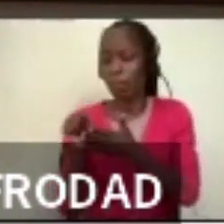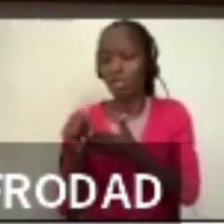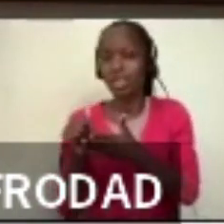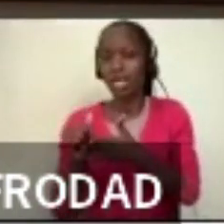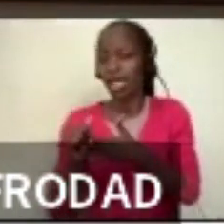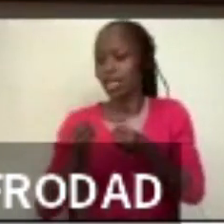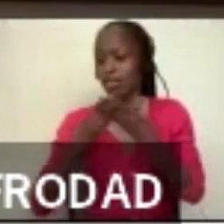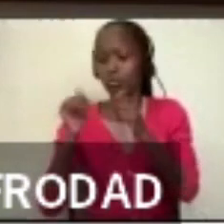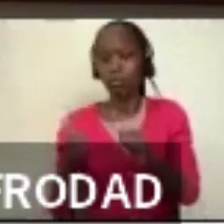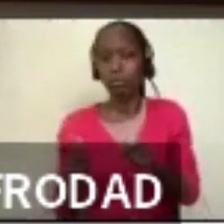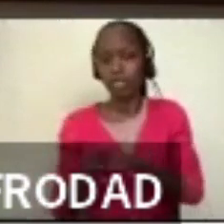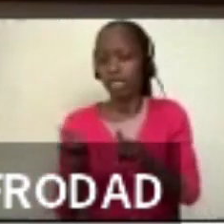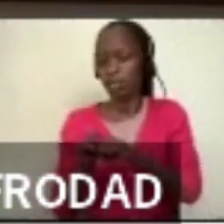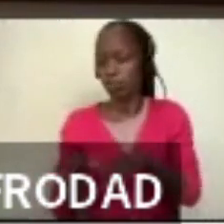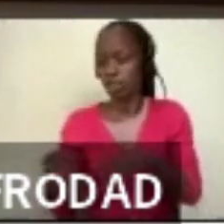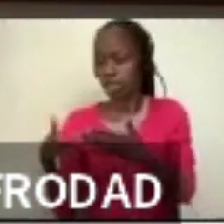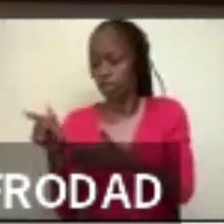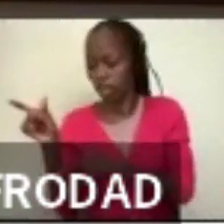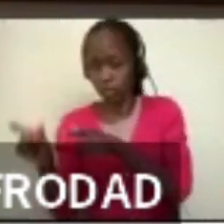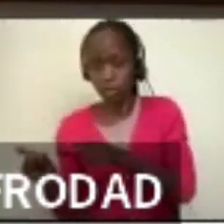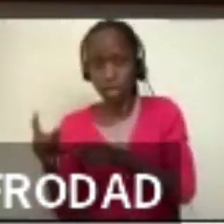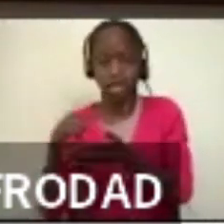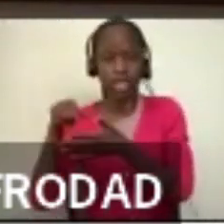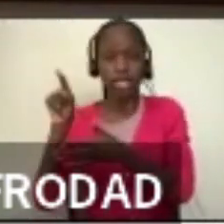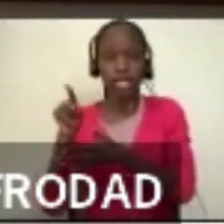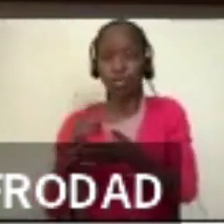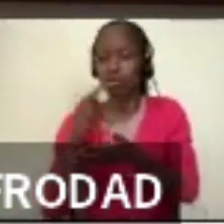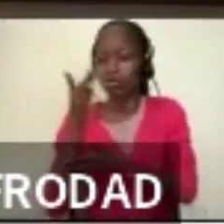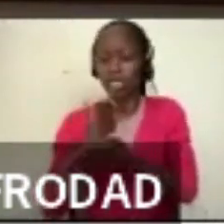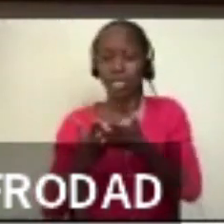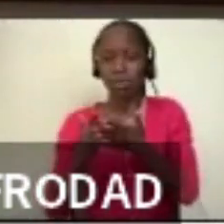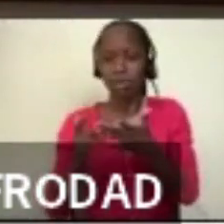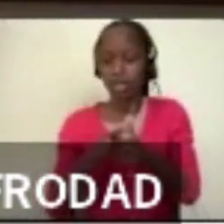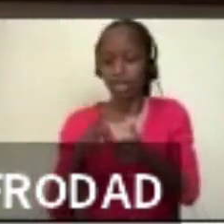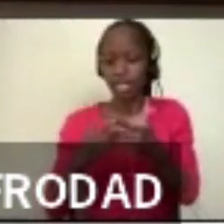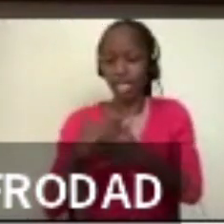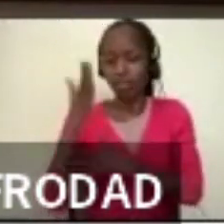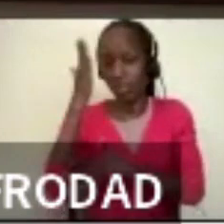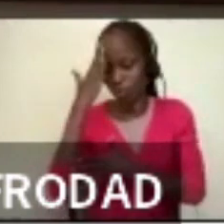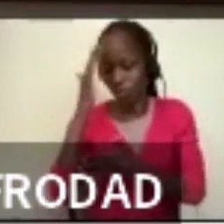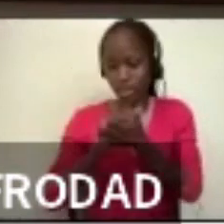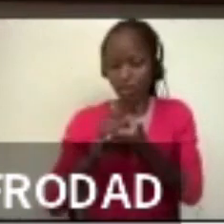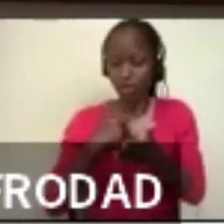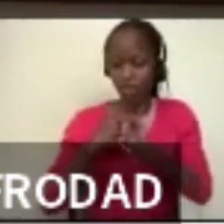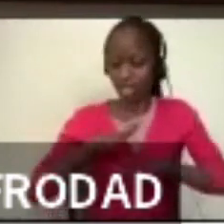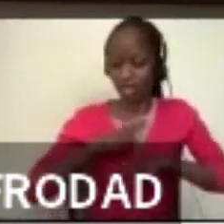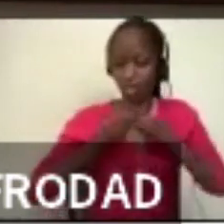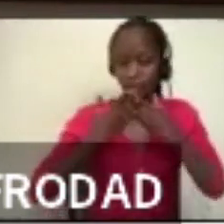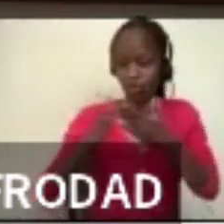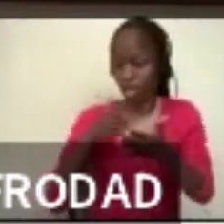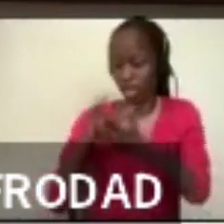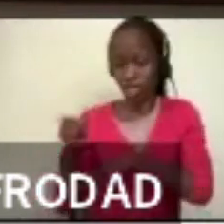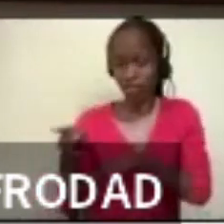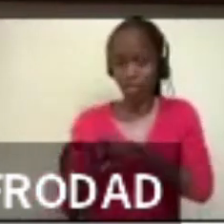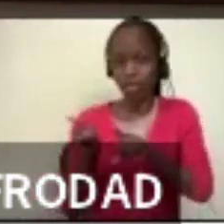de se justifier. Du coup, la personne sait qu'on a des documents contre lui, qu'on va les publier, et du coup,